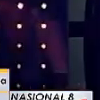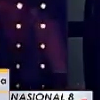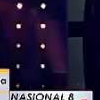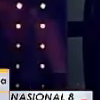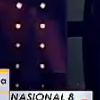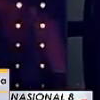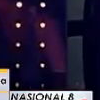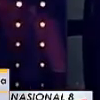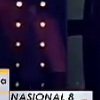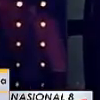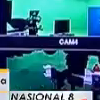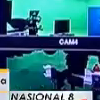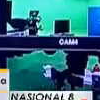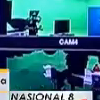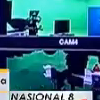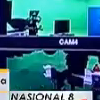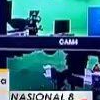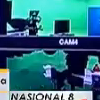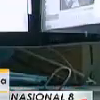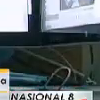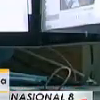interaksi penuh